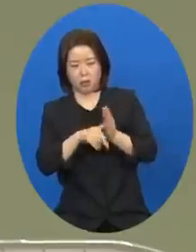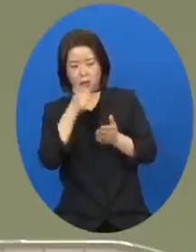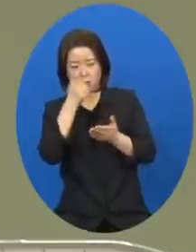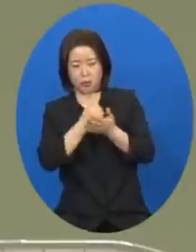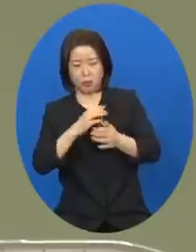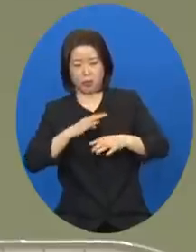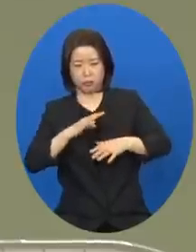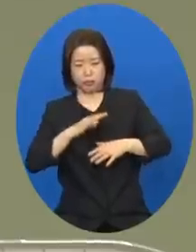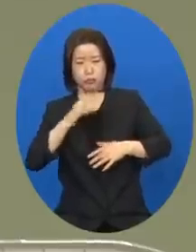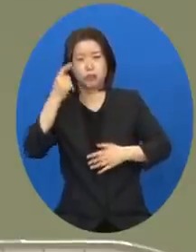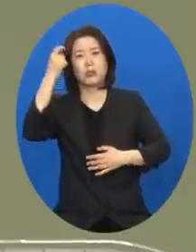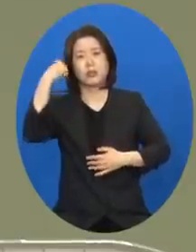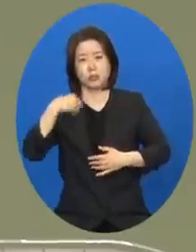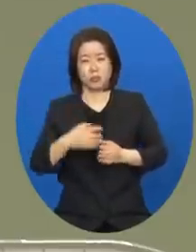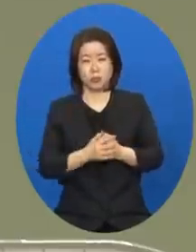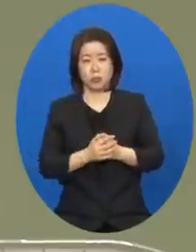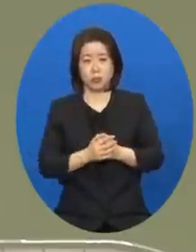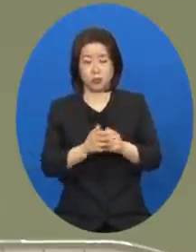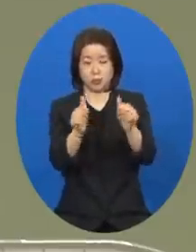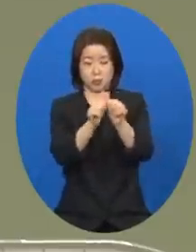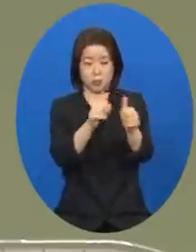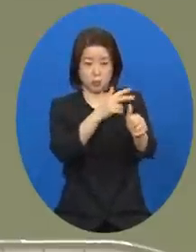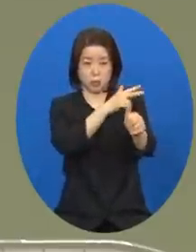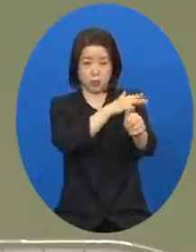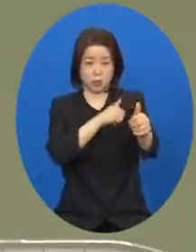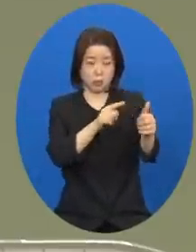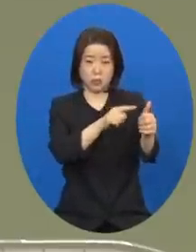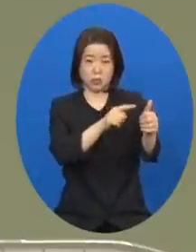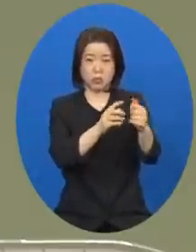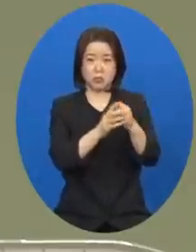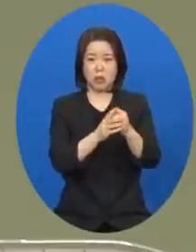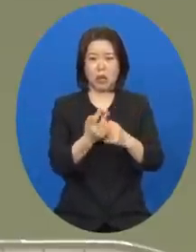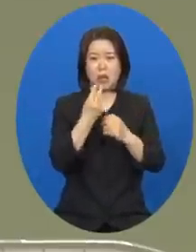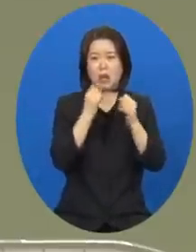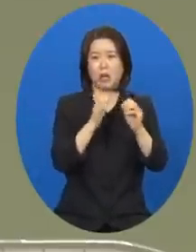봤어요. 그 남자 집사는 거의 살아있는 사람이